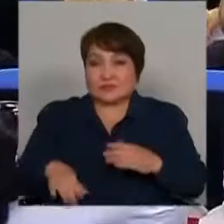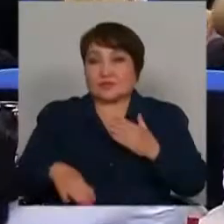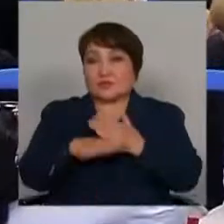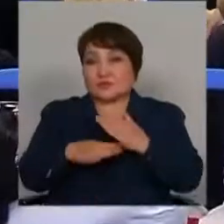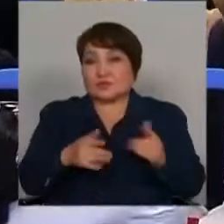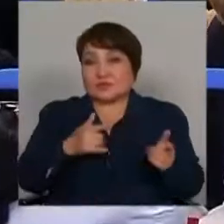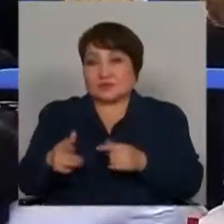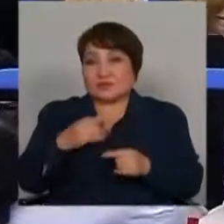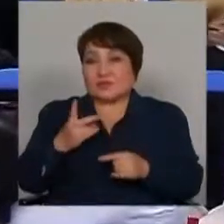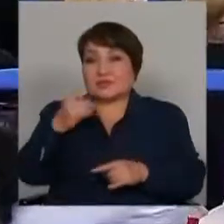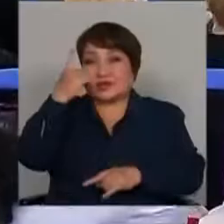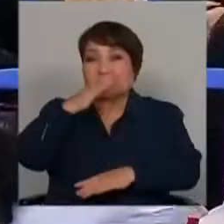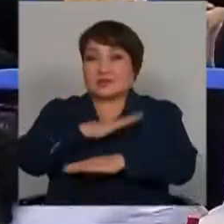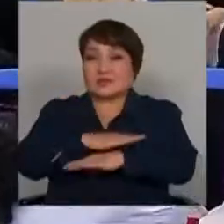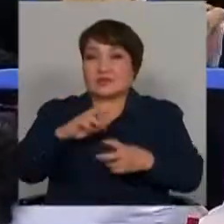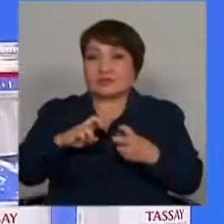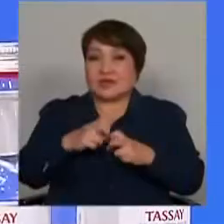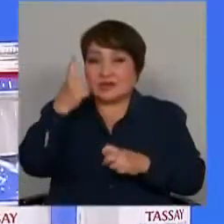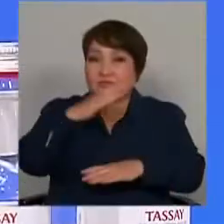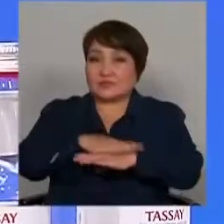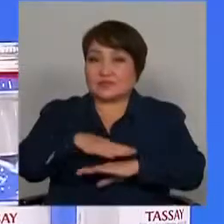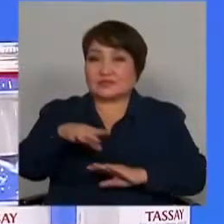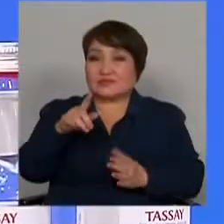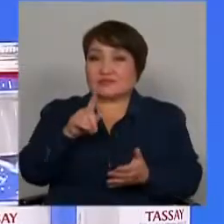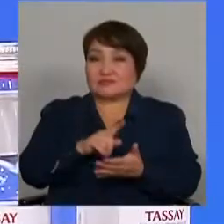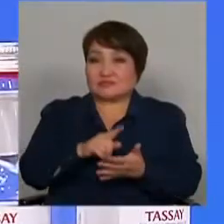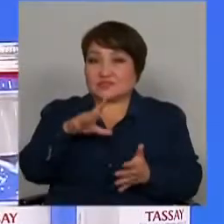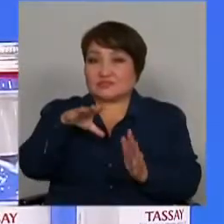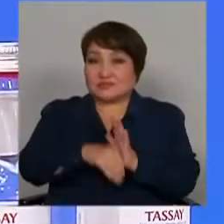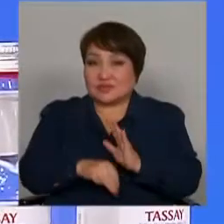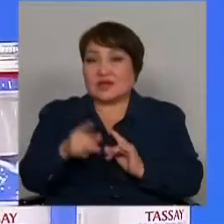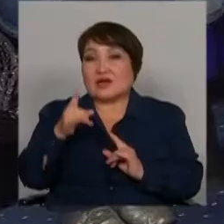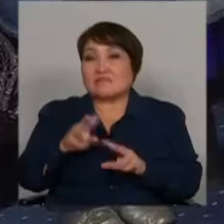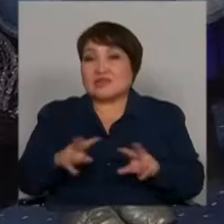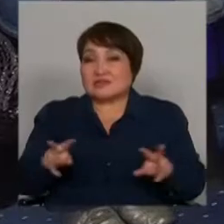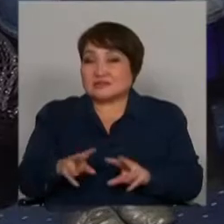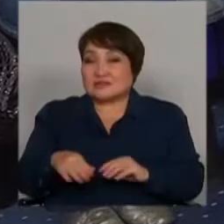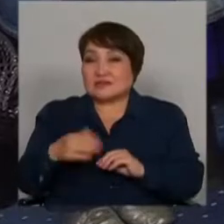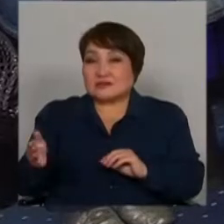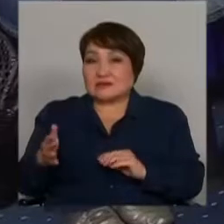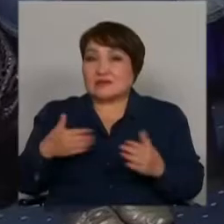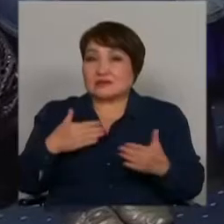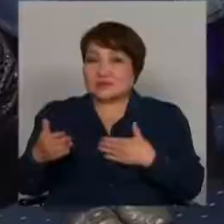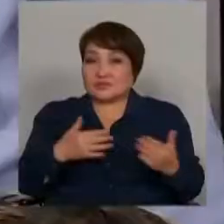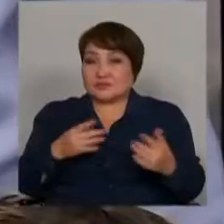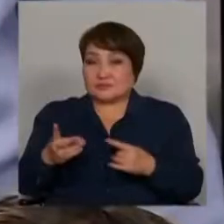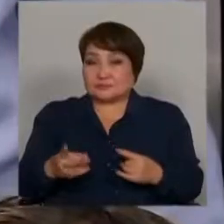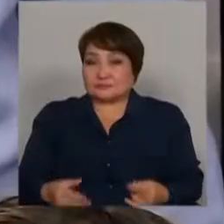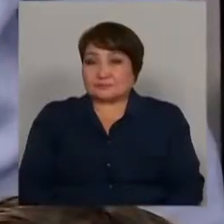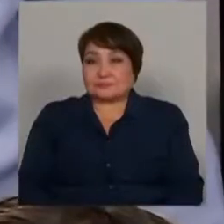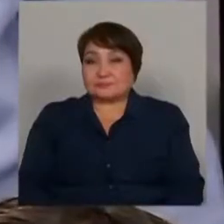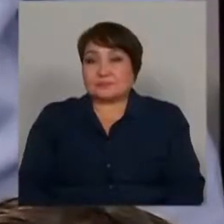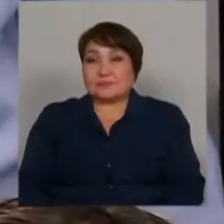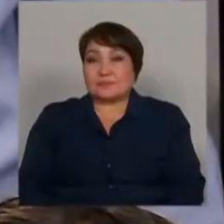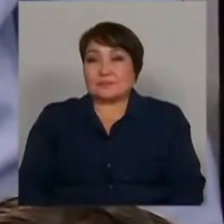мәселе әкімдіктің құзырына емес, еліміздегі тиісті министрлікке қарайды. Бірақ мамандар қолдан келгенше демеп жөн сілтеді. Для того,